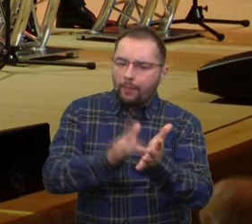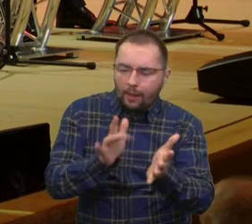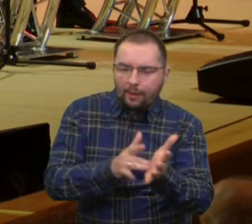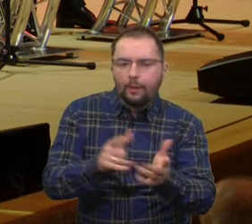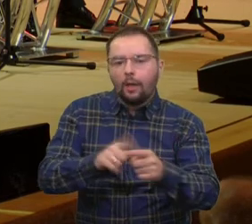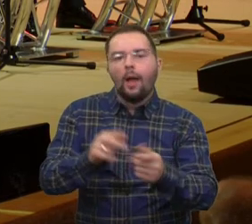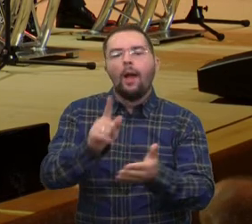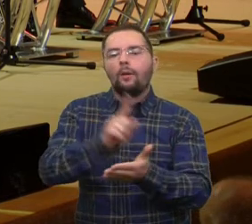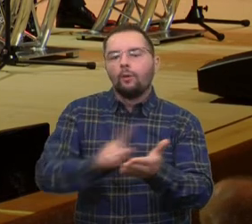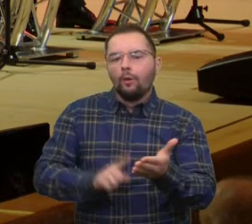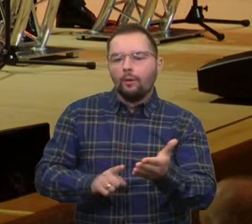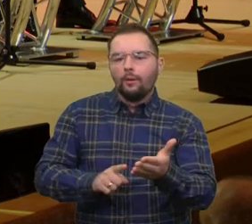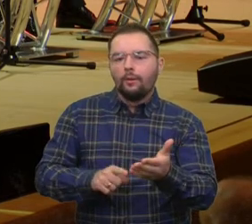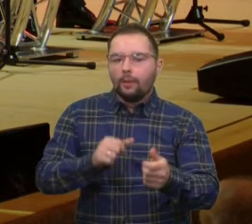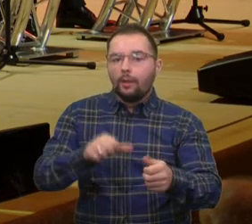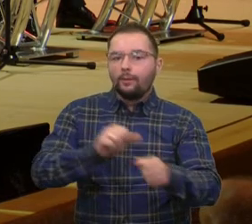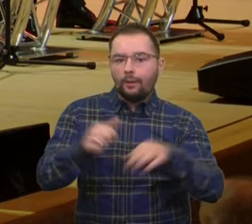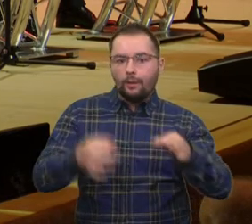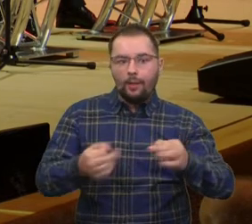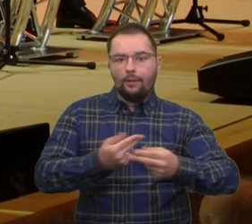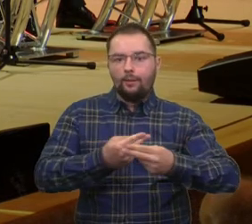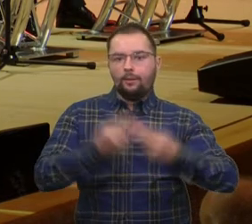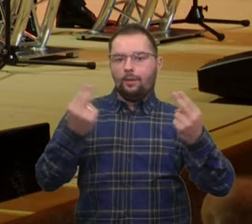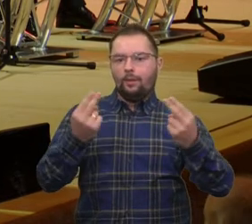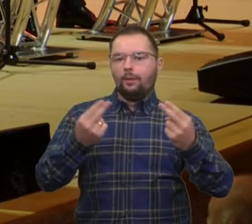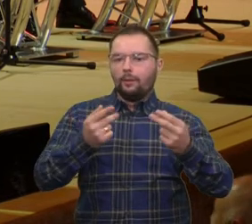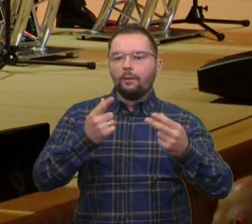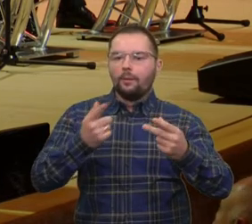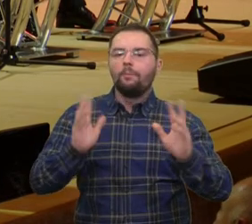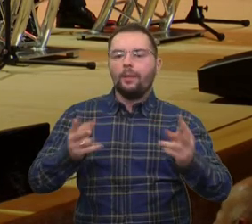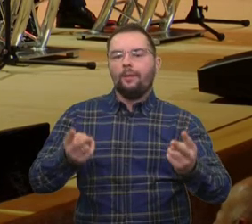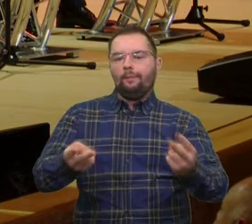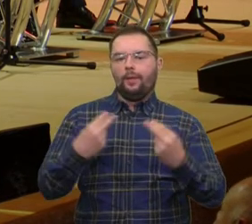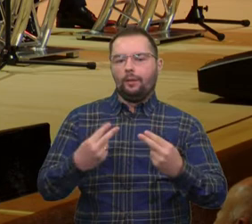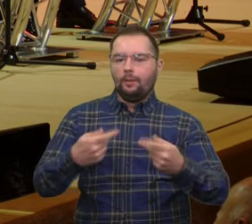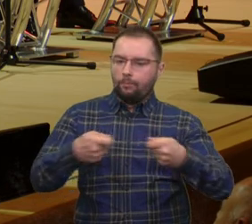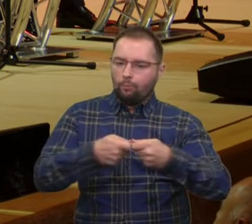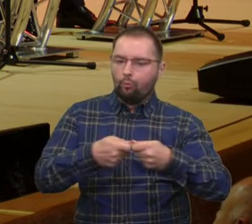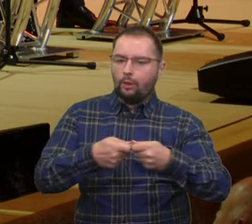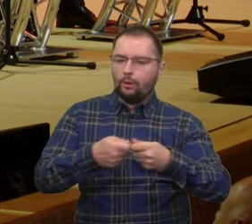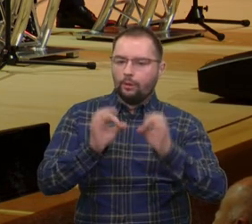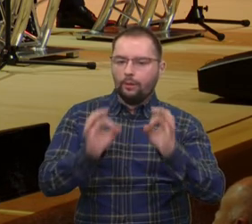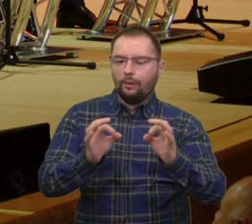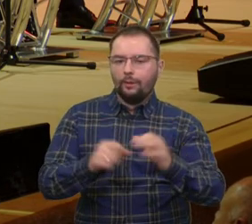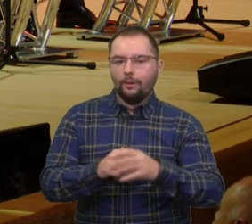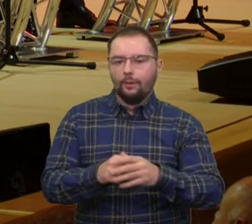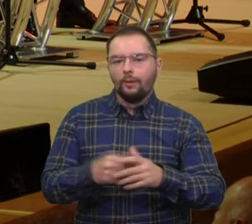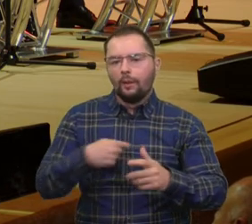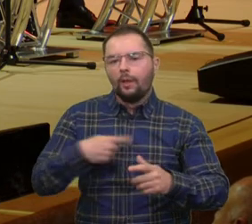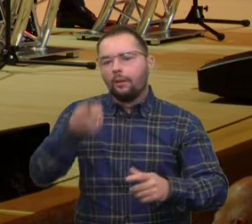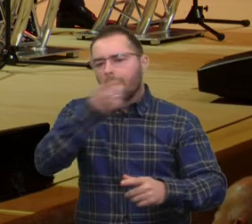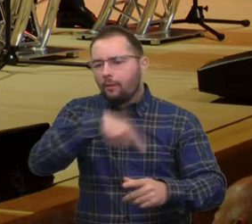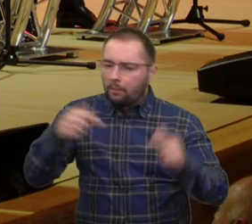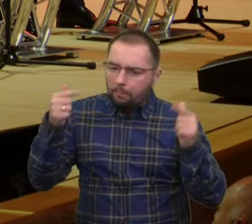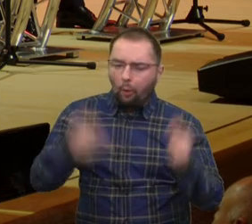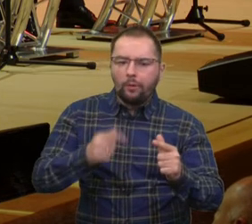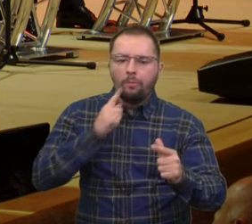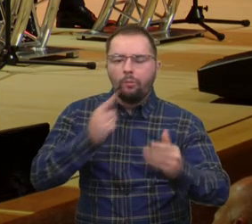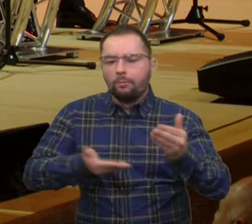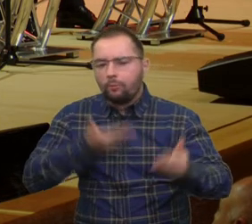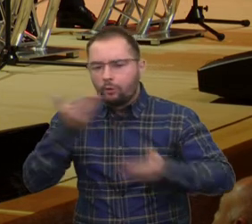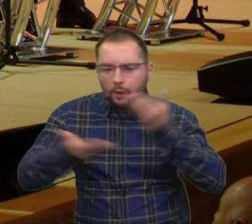Śląsku może to jest właśnie ten dzień, kiedy ta wspólnota zacznie wracać. I myślę, że tego sobie powinniśmy życzyć na kolejne